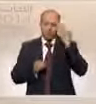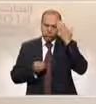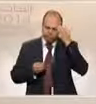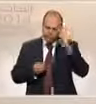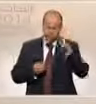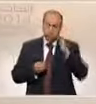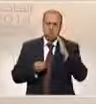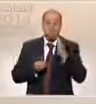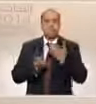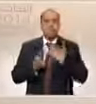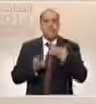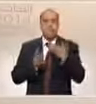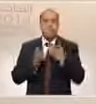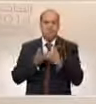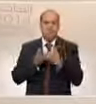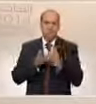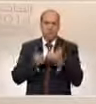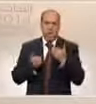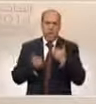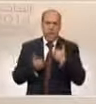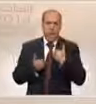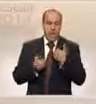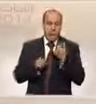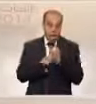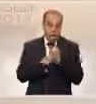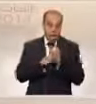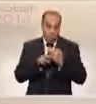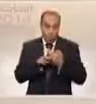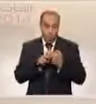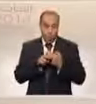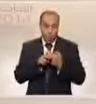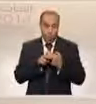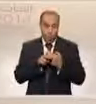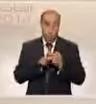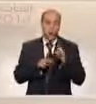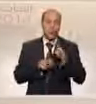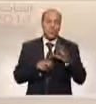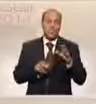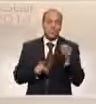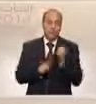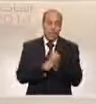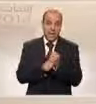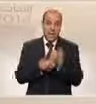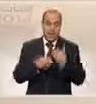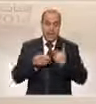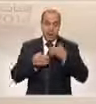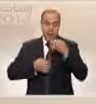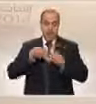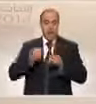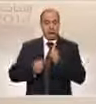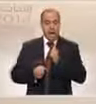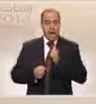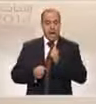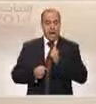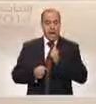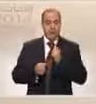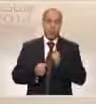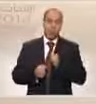احتياجاته ممارسه المهنه هي اكثر من ربع قرن انا قادم مستقل ومحايد